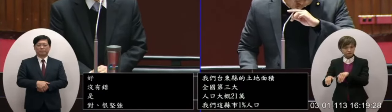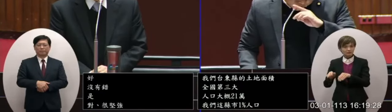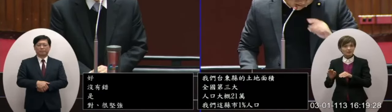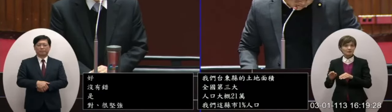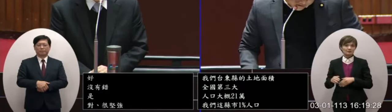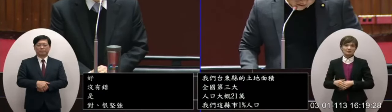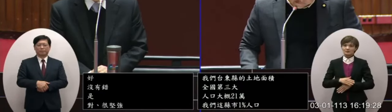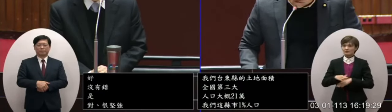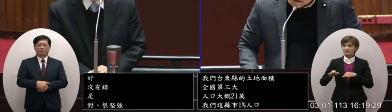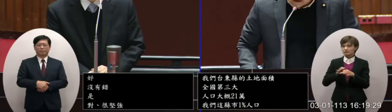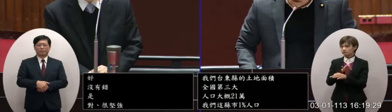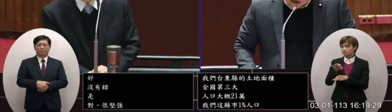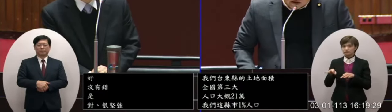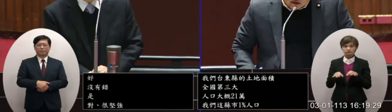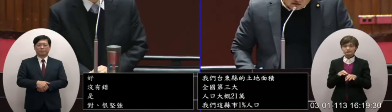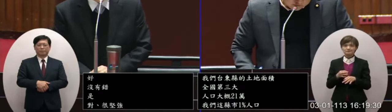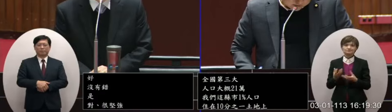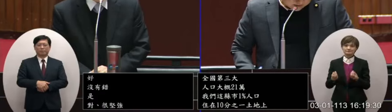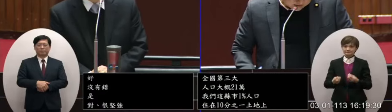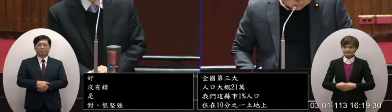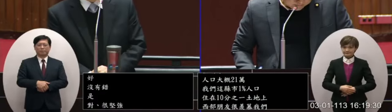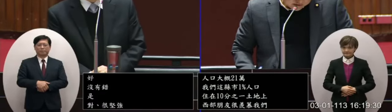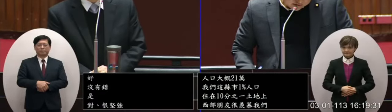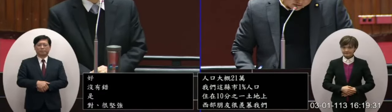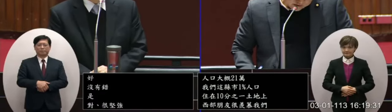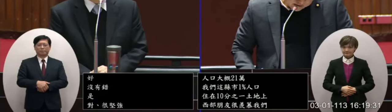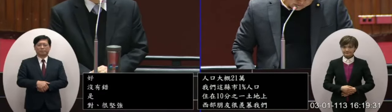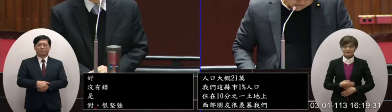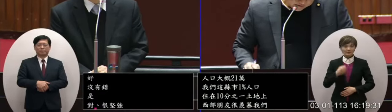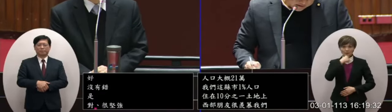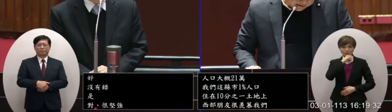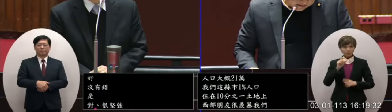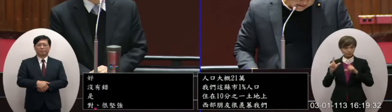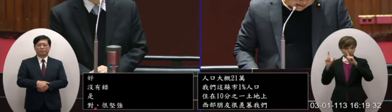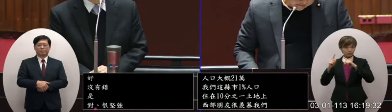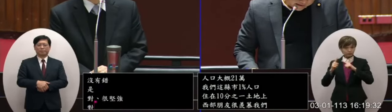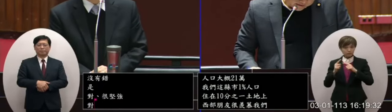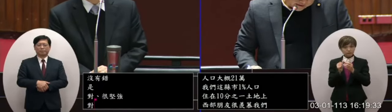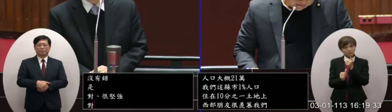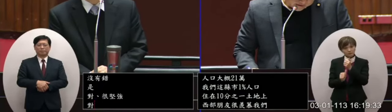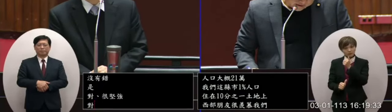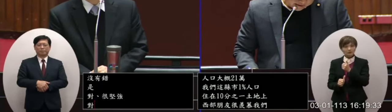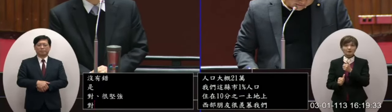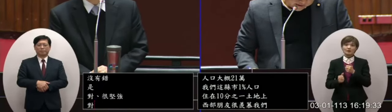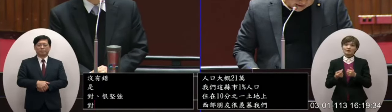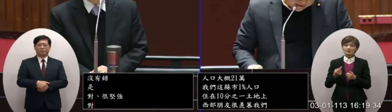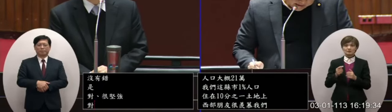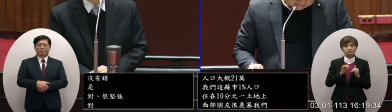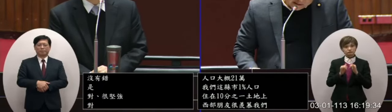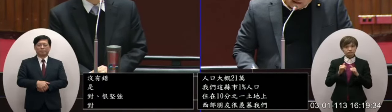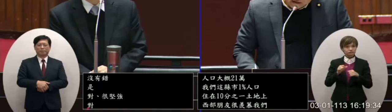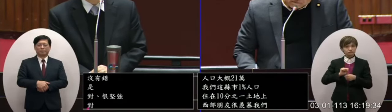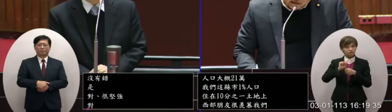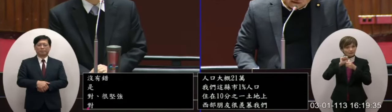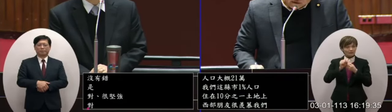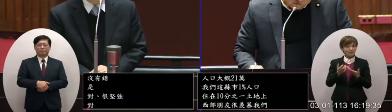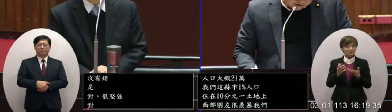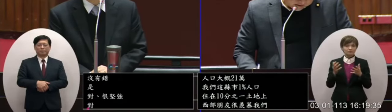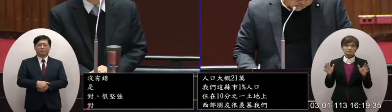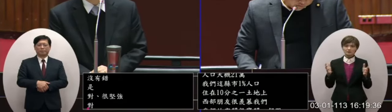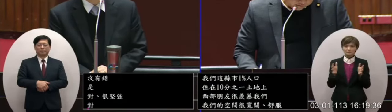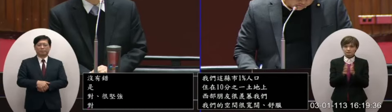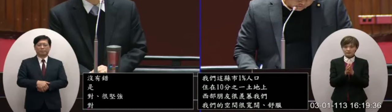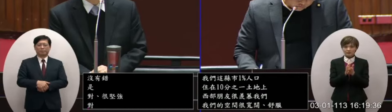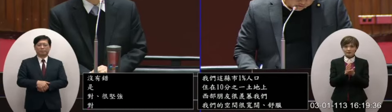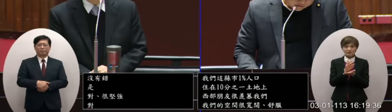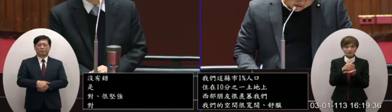那过去台东县政府的台东县的人口的这个，不管是人口增长率、自然增加率，还有社会增加率，在108年的时候调查